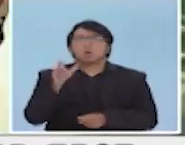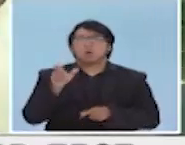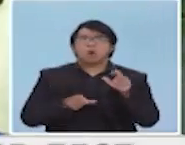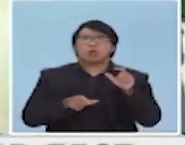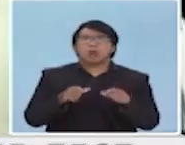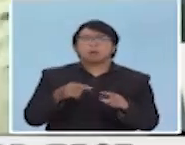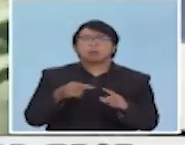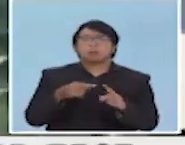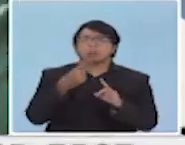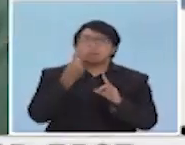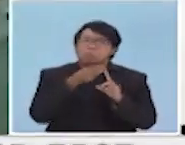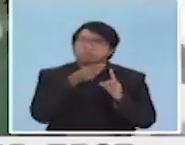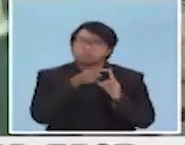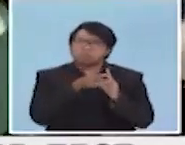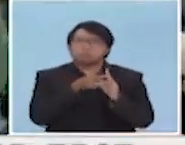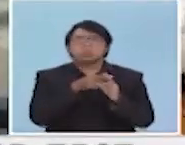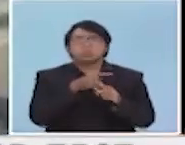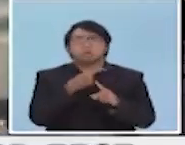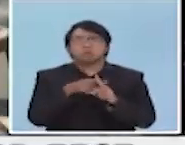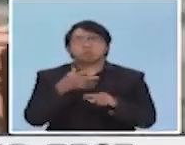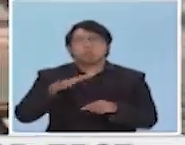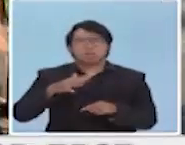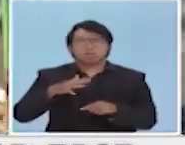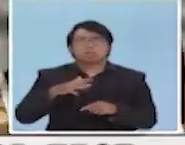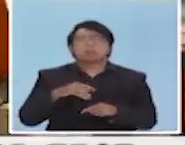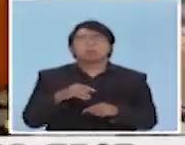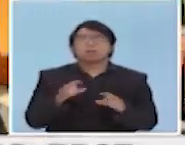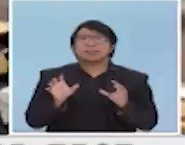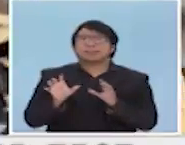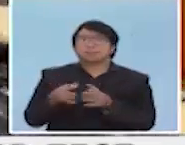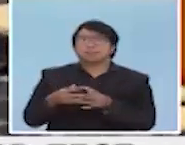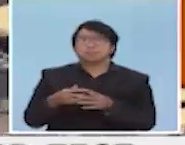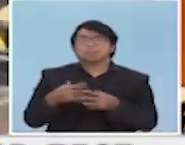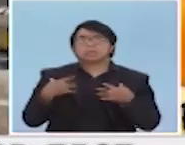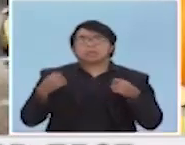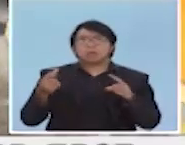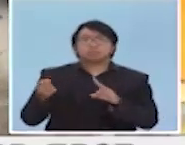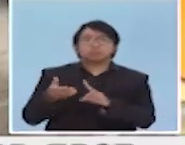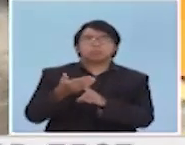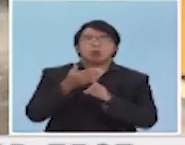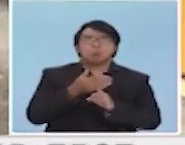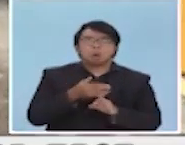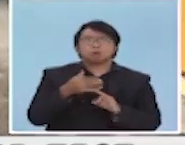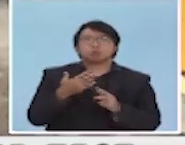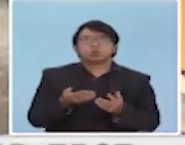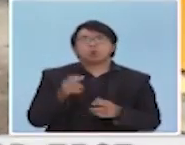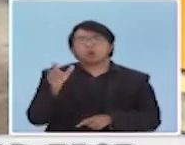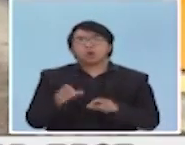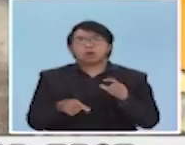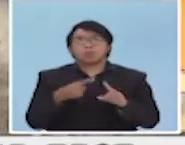dinyatakan reaktif dibawa oleh gugus COVID, namun pada kenyataannya sejumlah orang yang dinyatakan reaktif